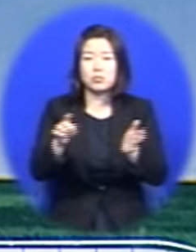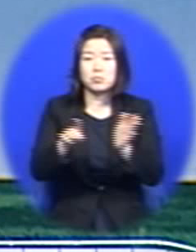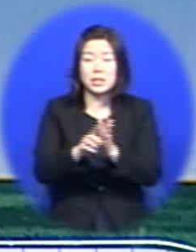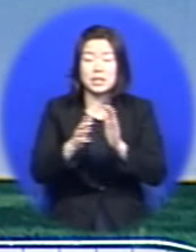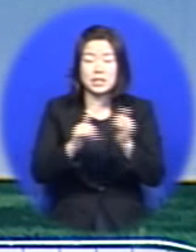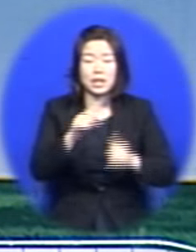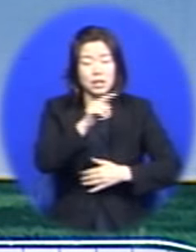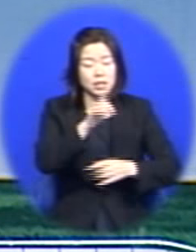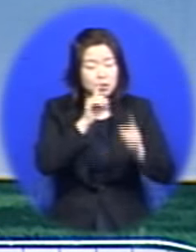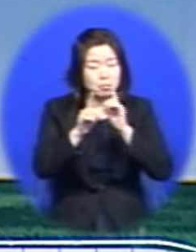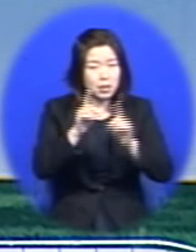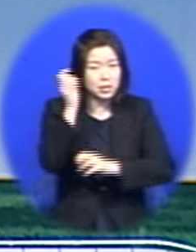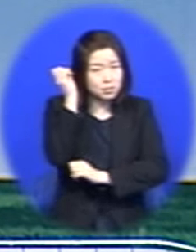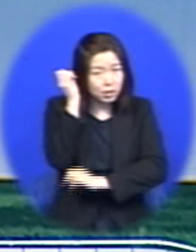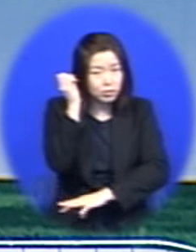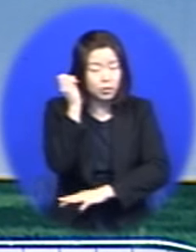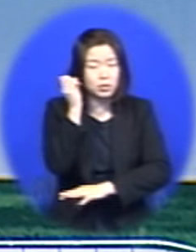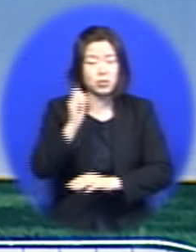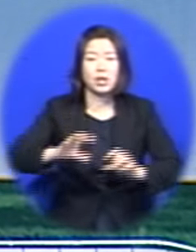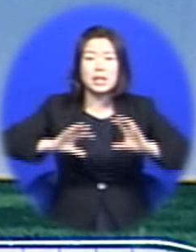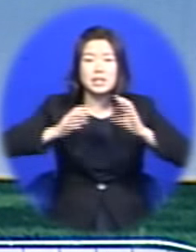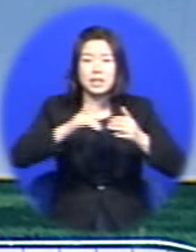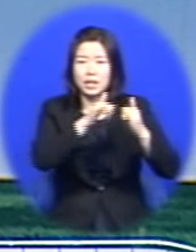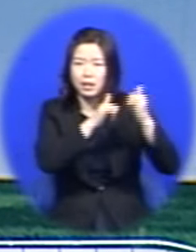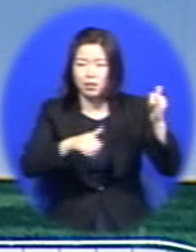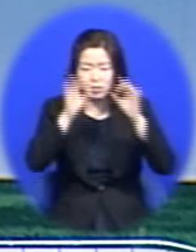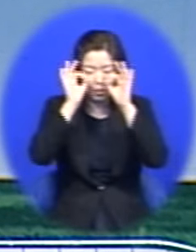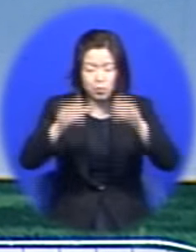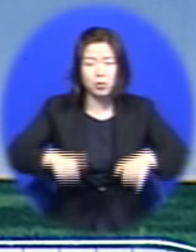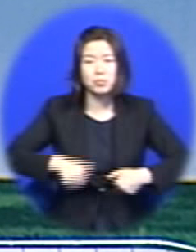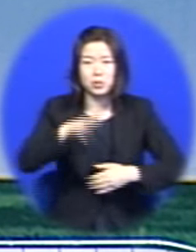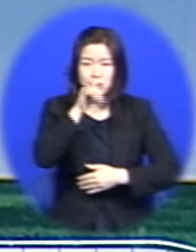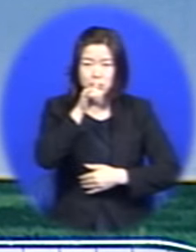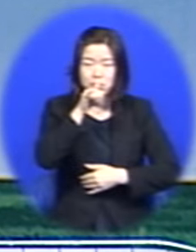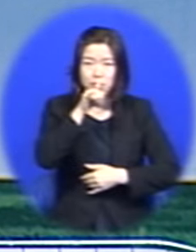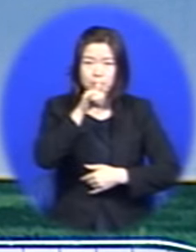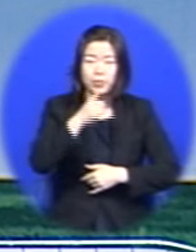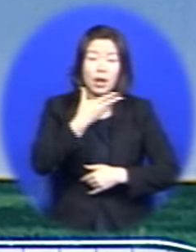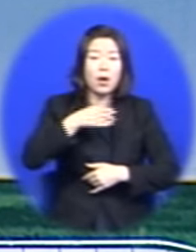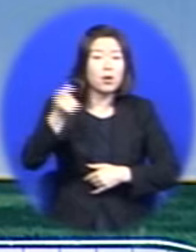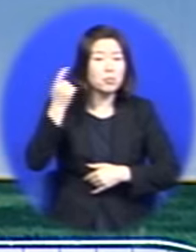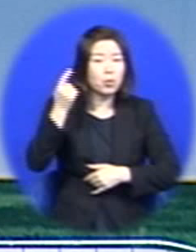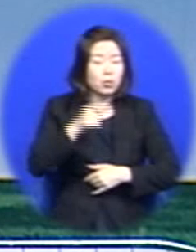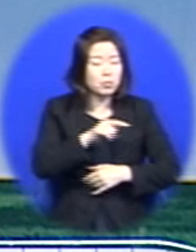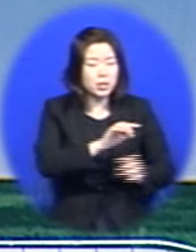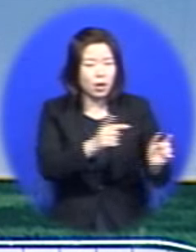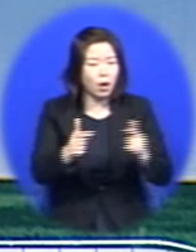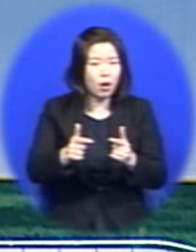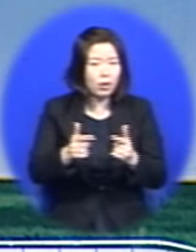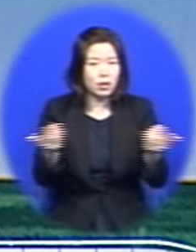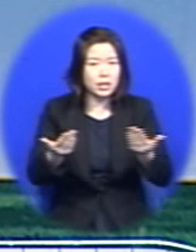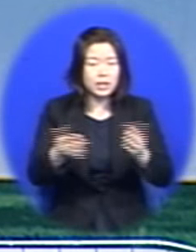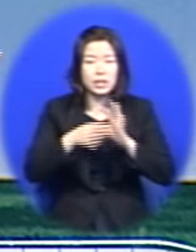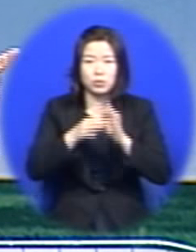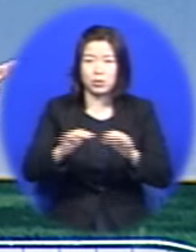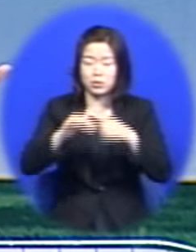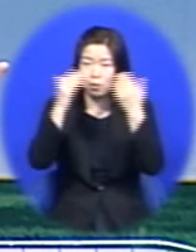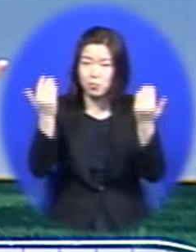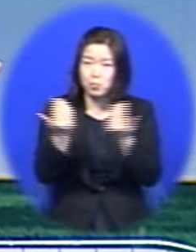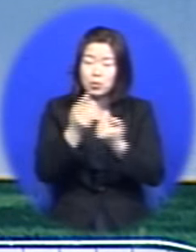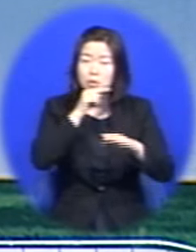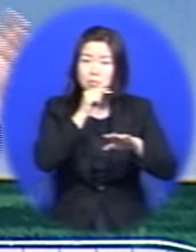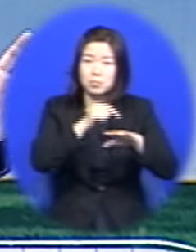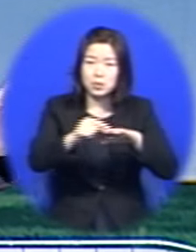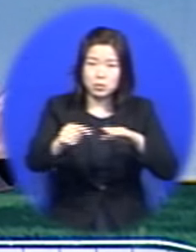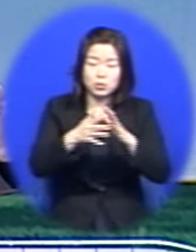근거해서 세계 역사를 볼 필요가 있습니다. 복음은 결국은 이런저런 사건을 통해서 모든 족속과